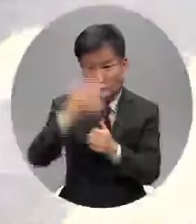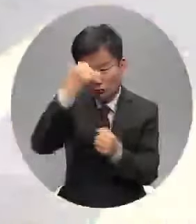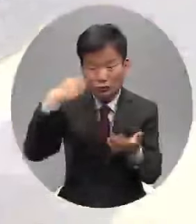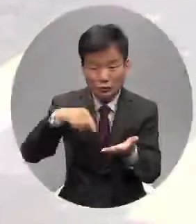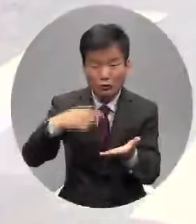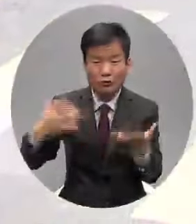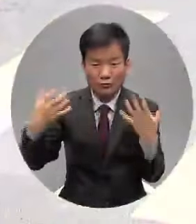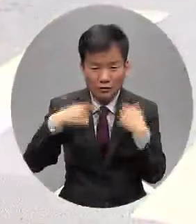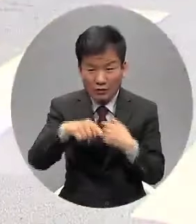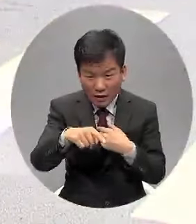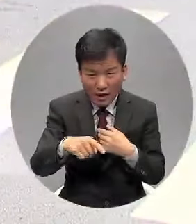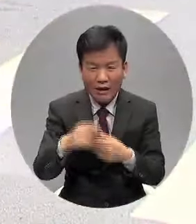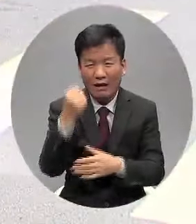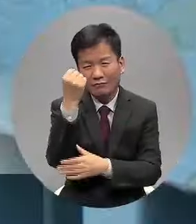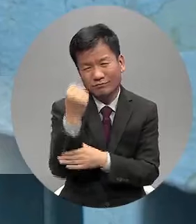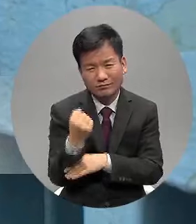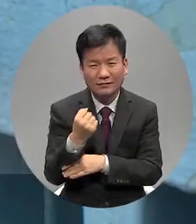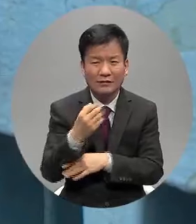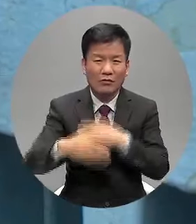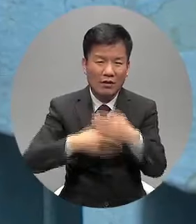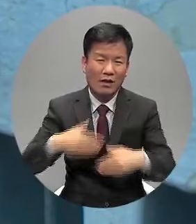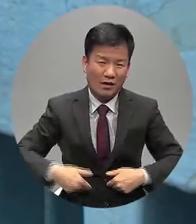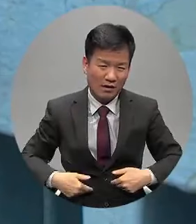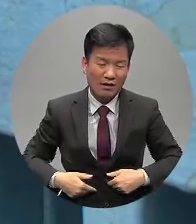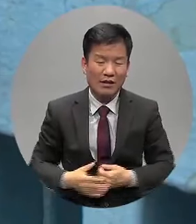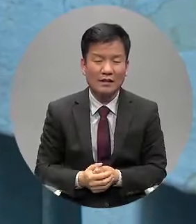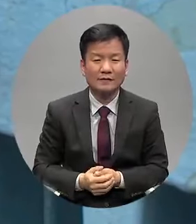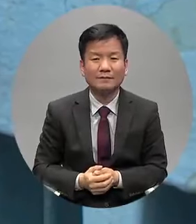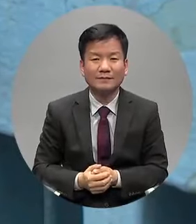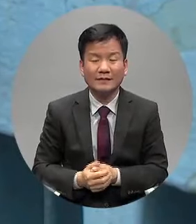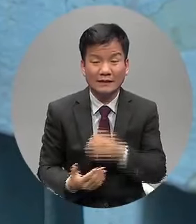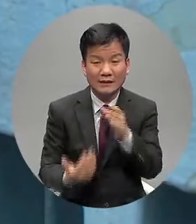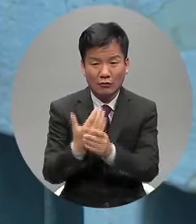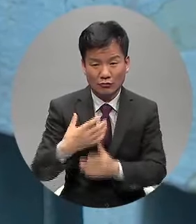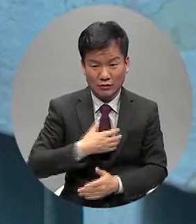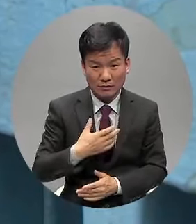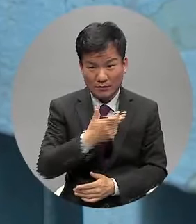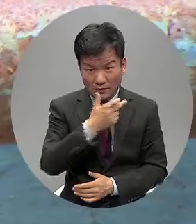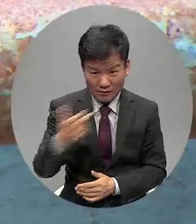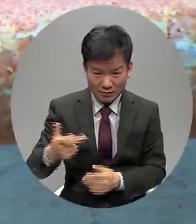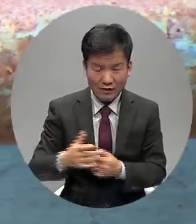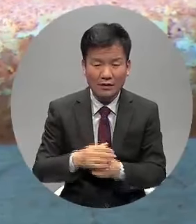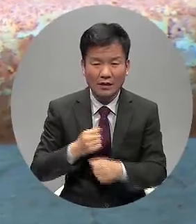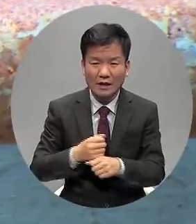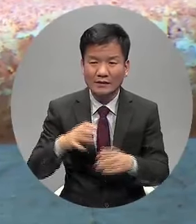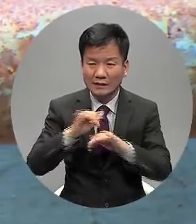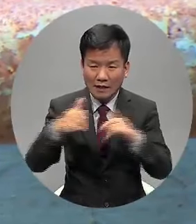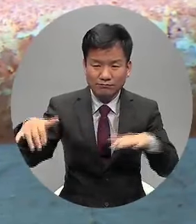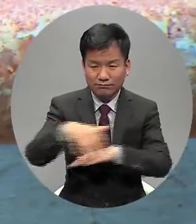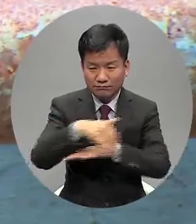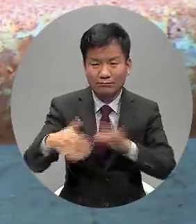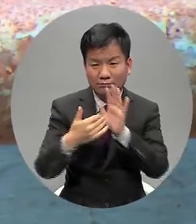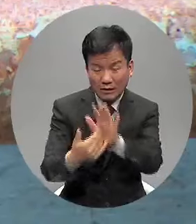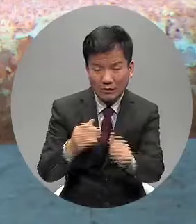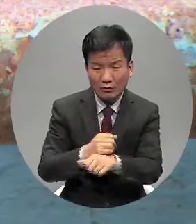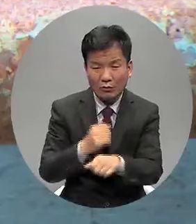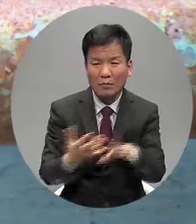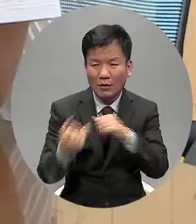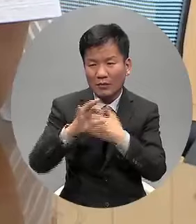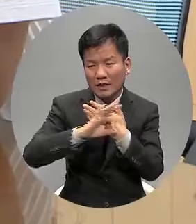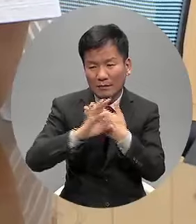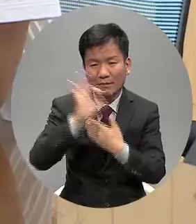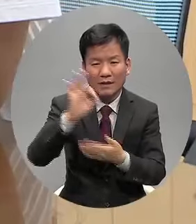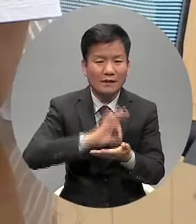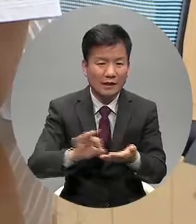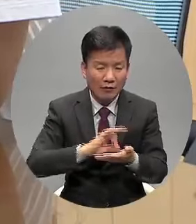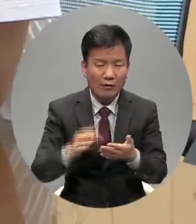충북교육청도 교체 대상이었습니다. 교육청은 특히 사고 위험 우려가 큰 지점의 통행을 금지하고 즉시 예비비를